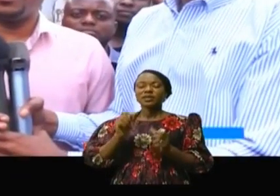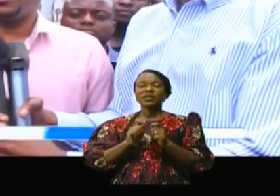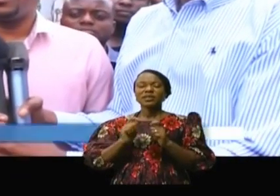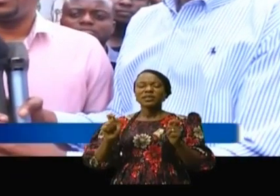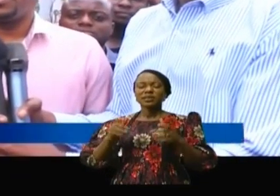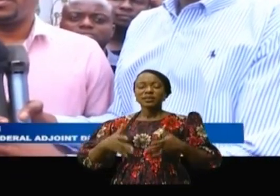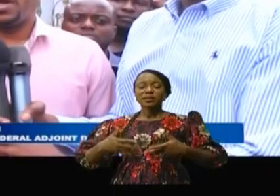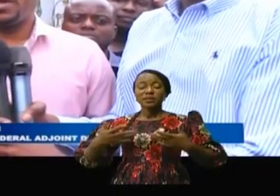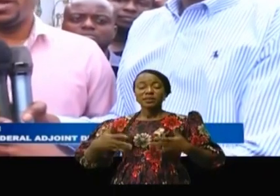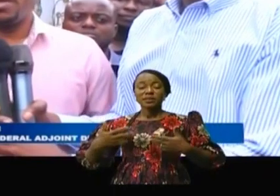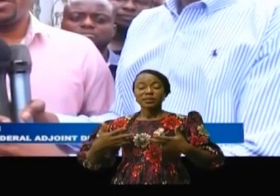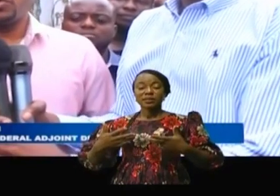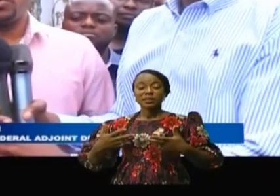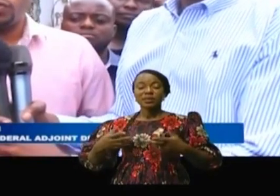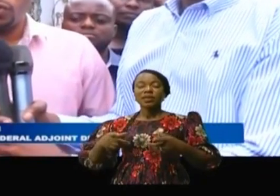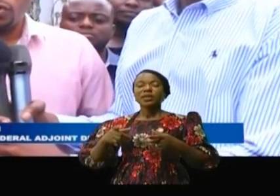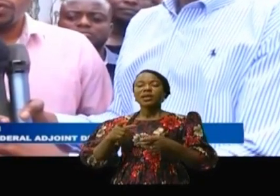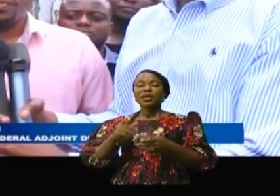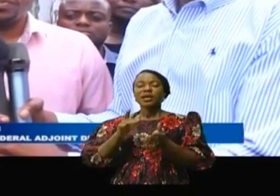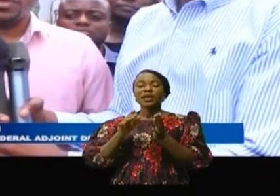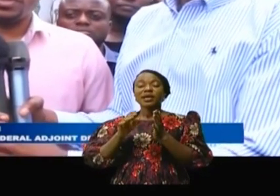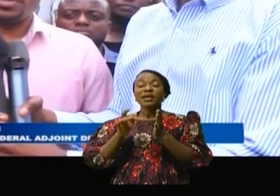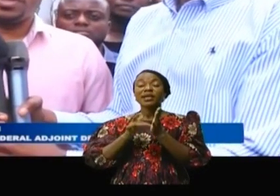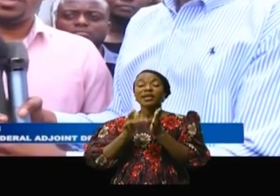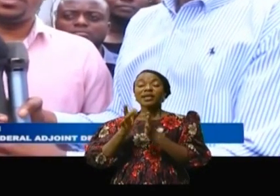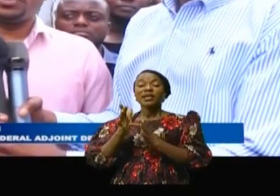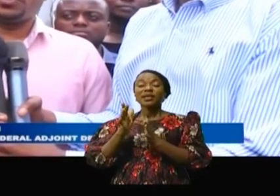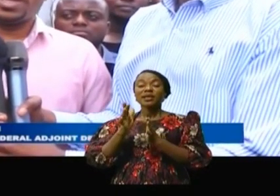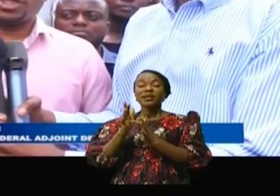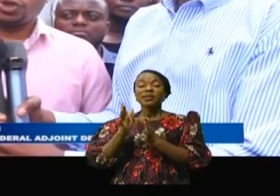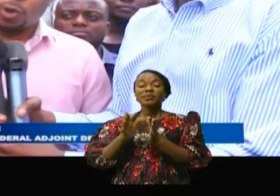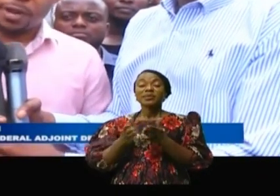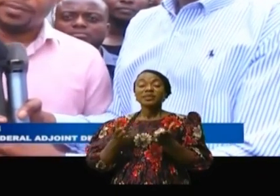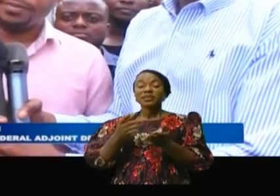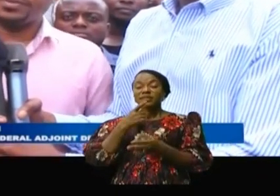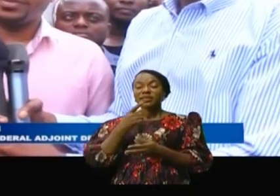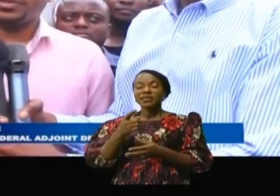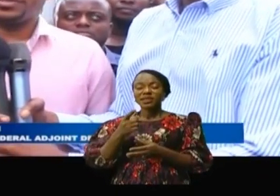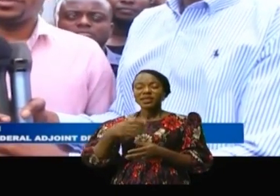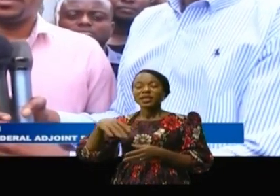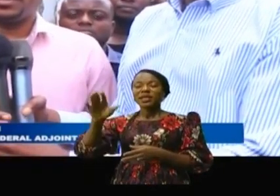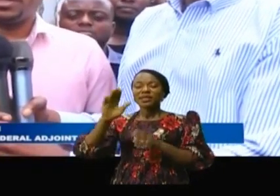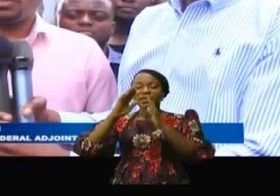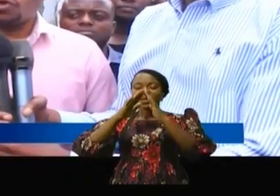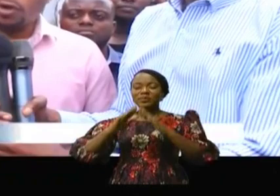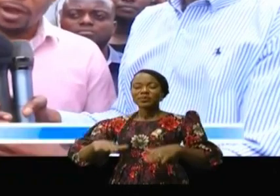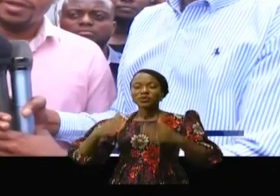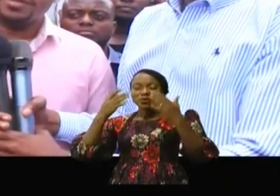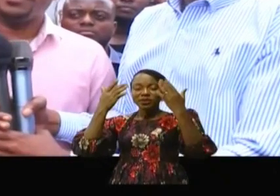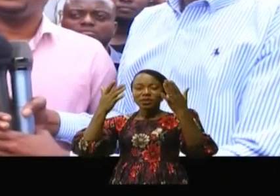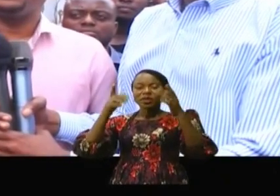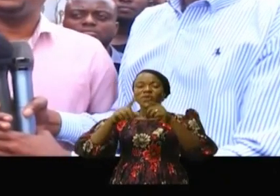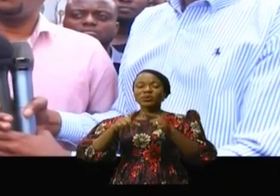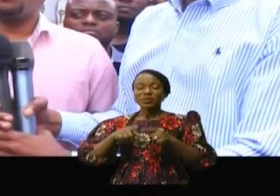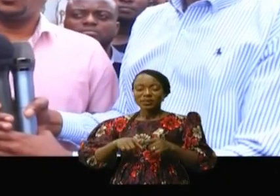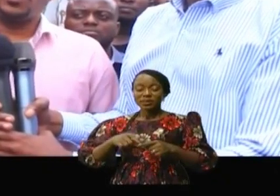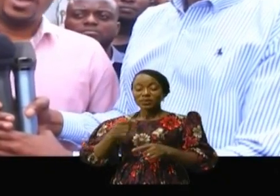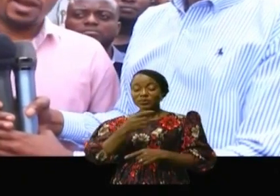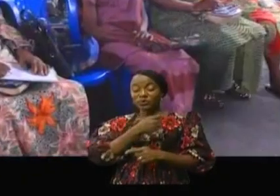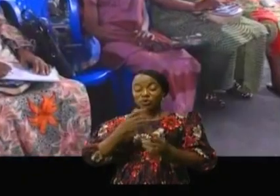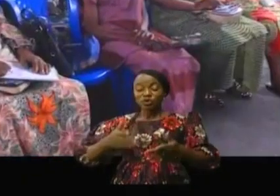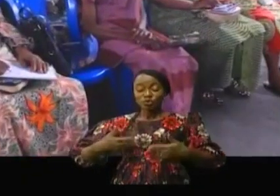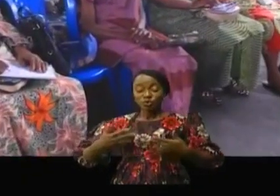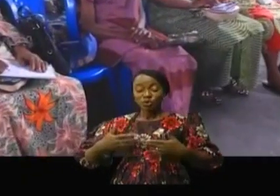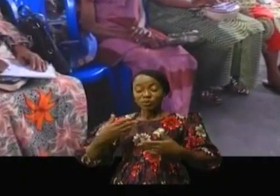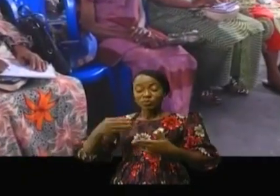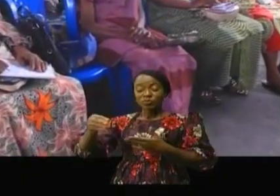Bible, d'aller dans la maison de Dieu, et je suis dans la joie de donner pour contribuer à